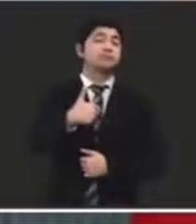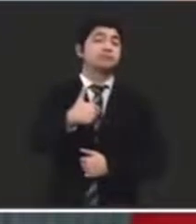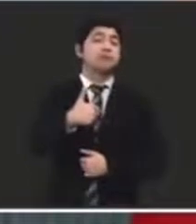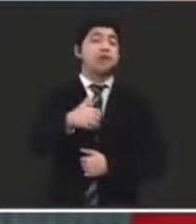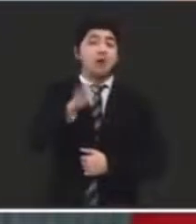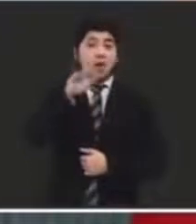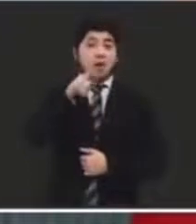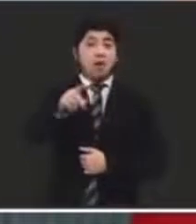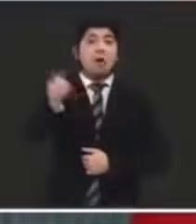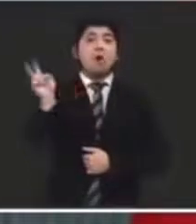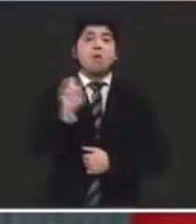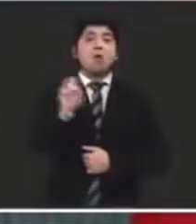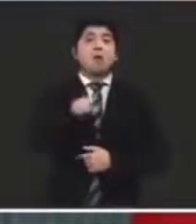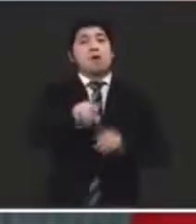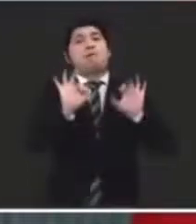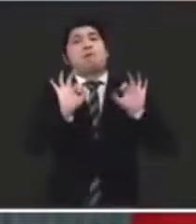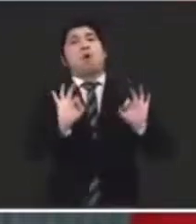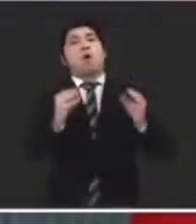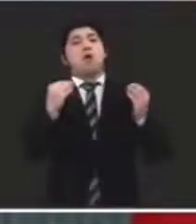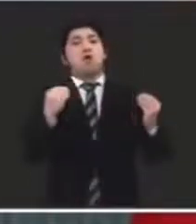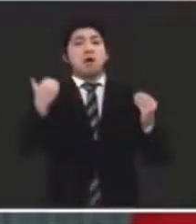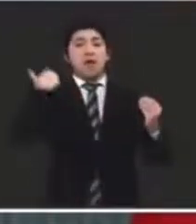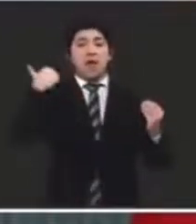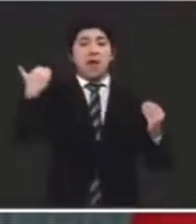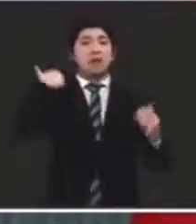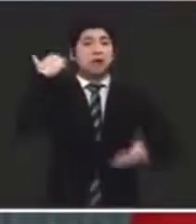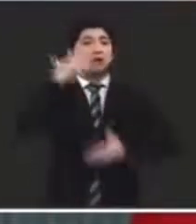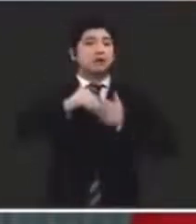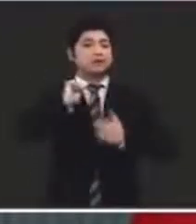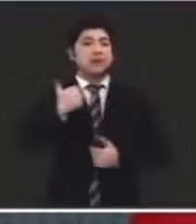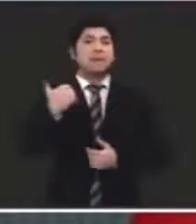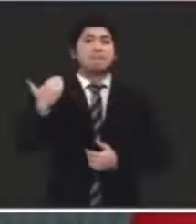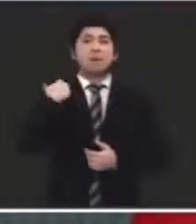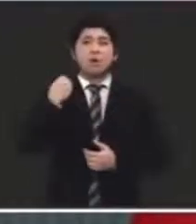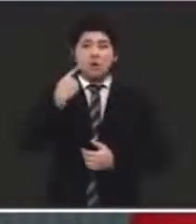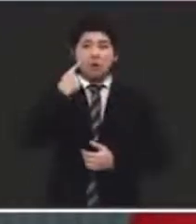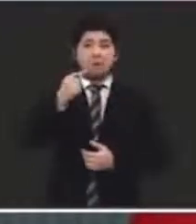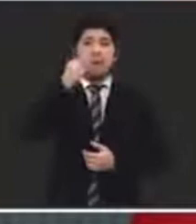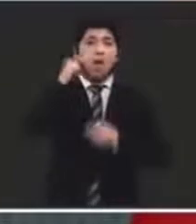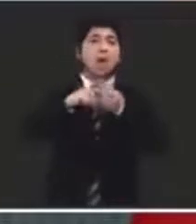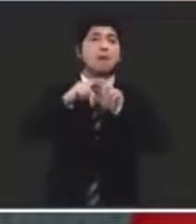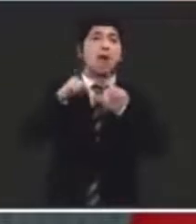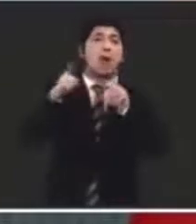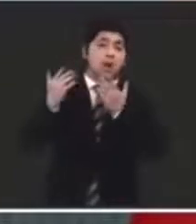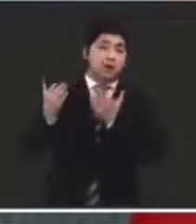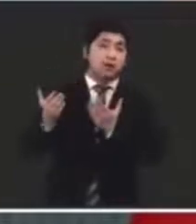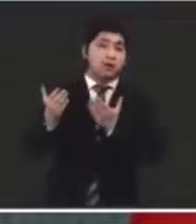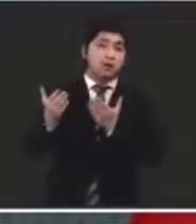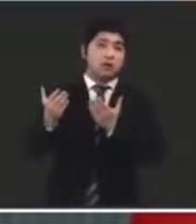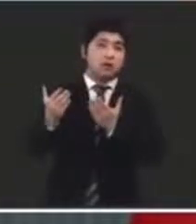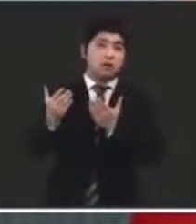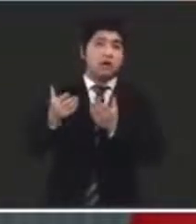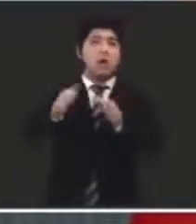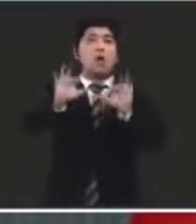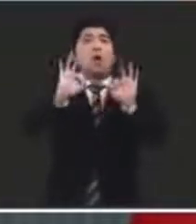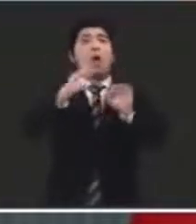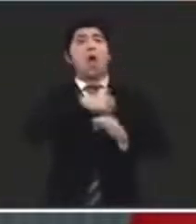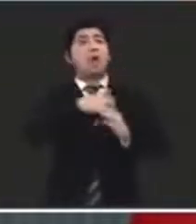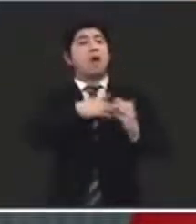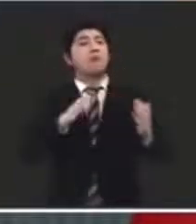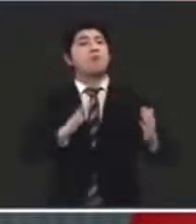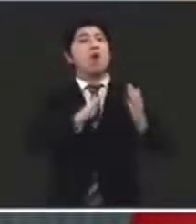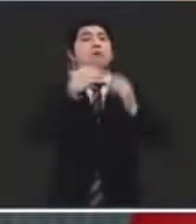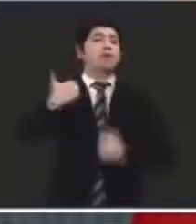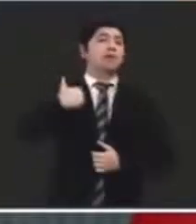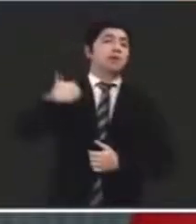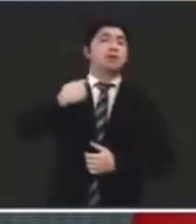İşte modern olmak bu Medeni olmak bu bay Kemal öyle ana muhalefetim